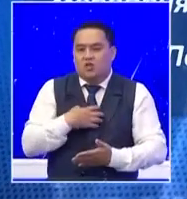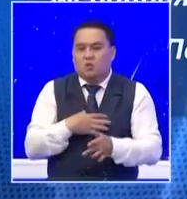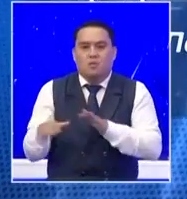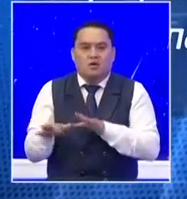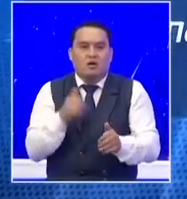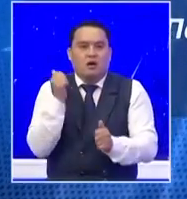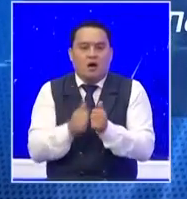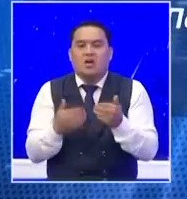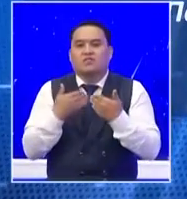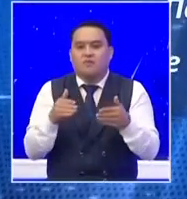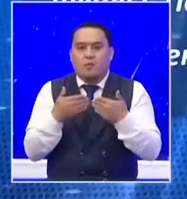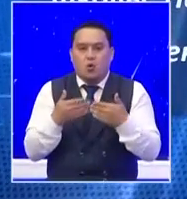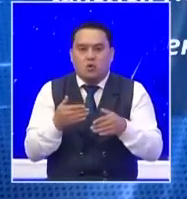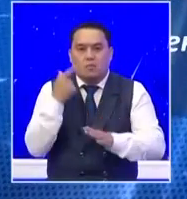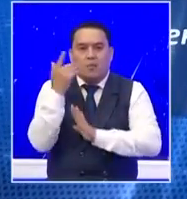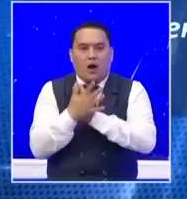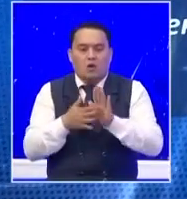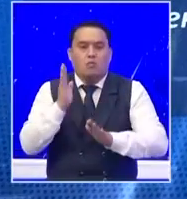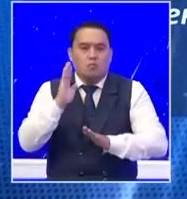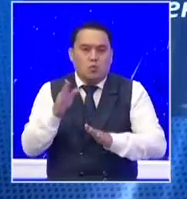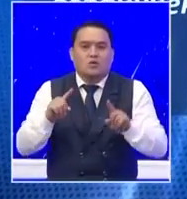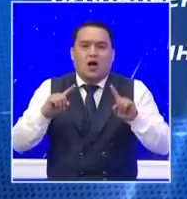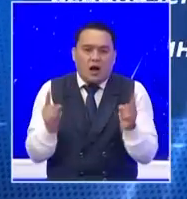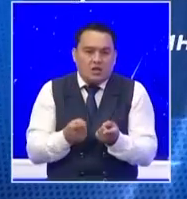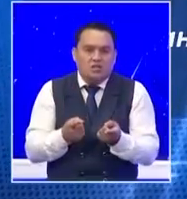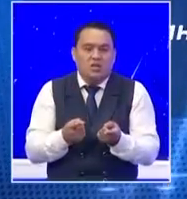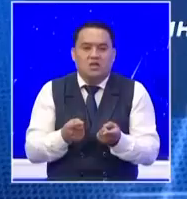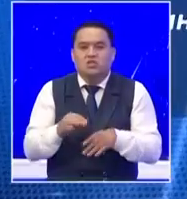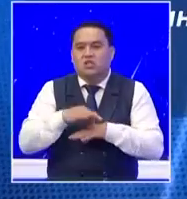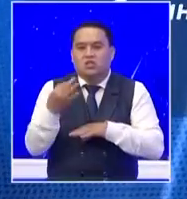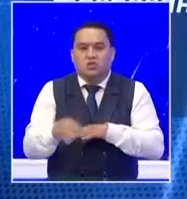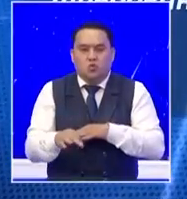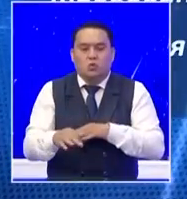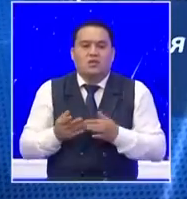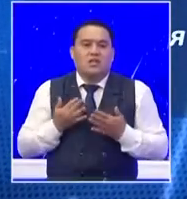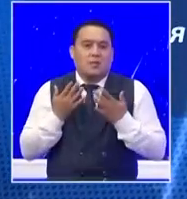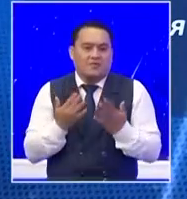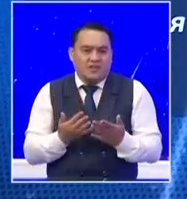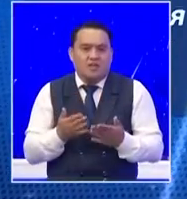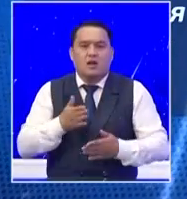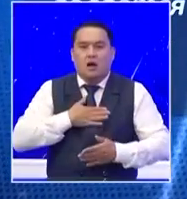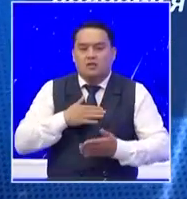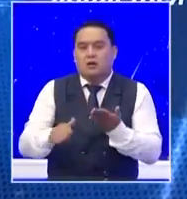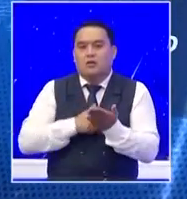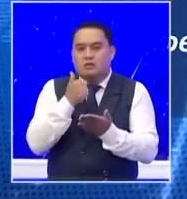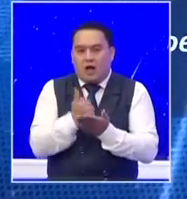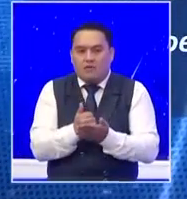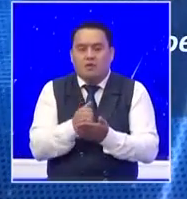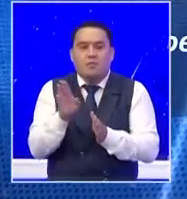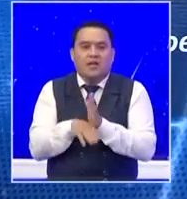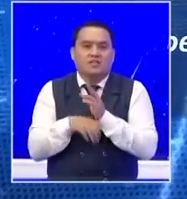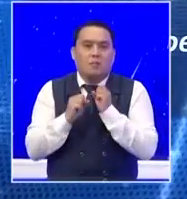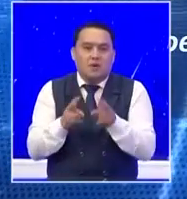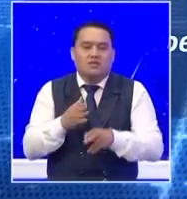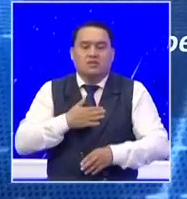для каждого выпускника школы. Понятно, что там будет ряд ограничений, очень жестокие санитарные требования. Для нас приоритетом является безопасность